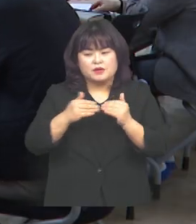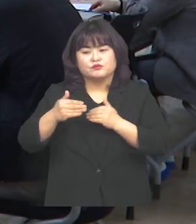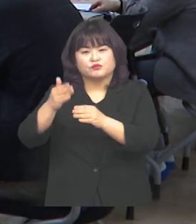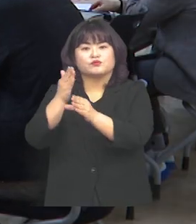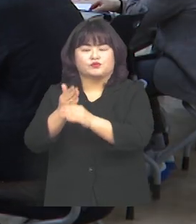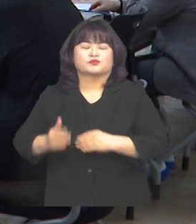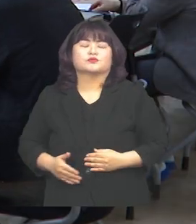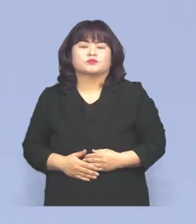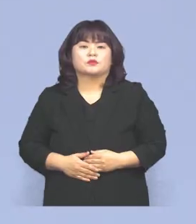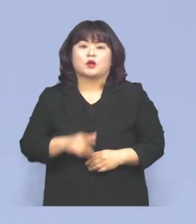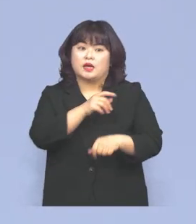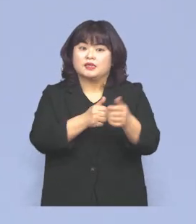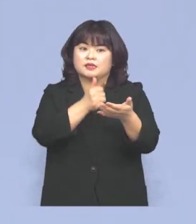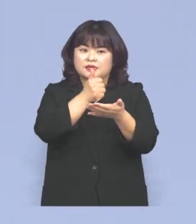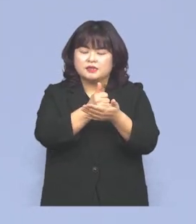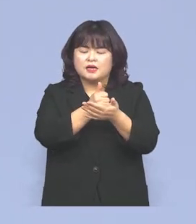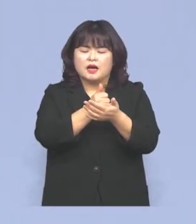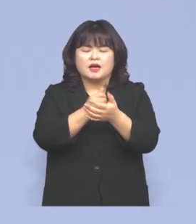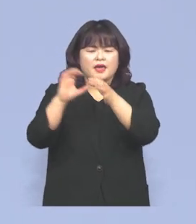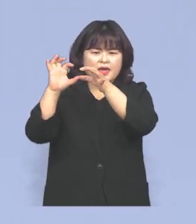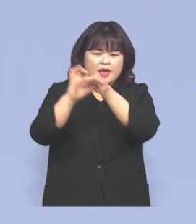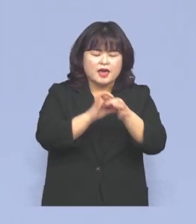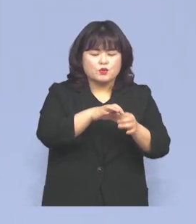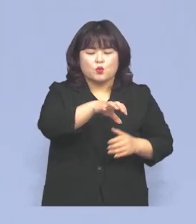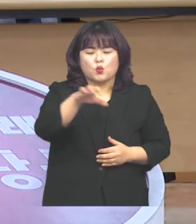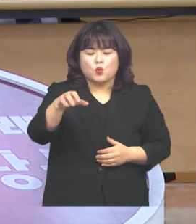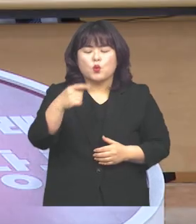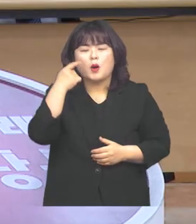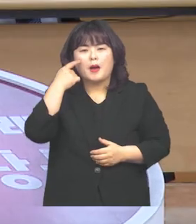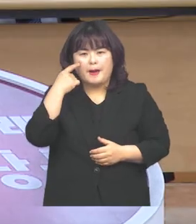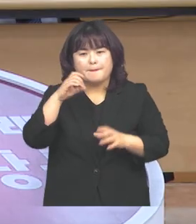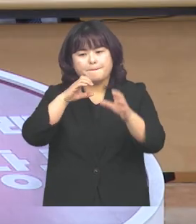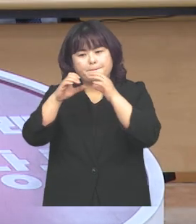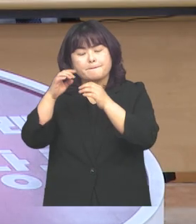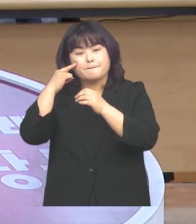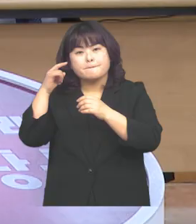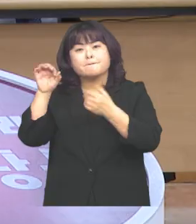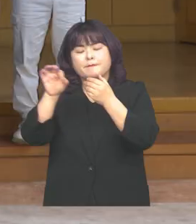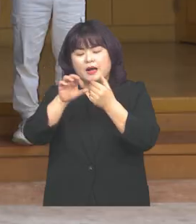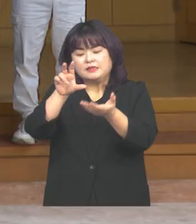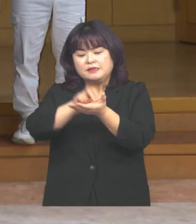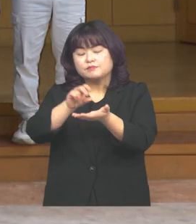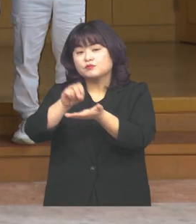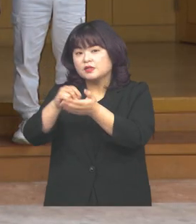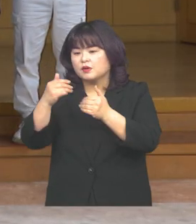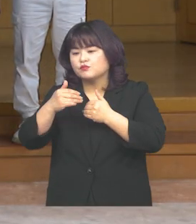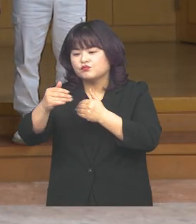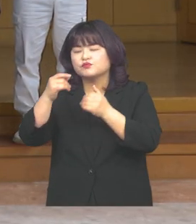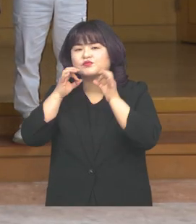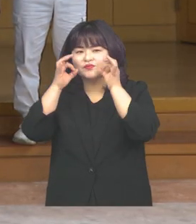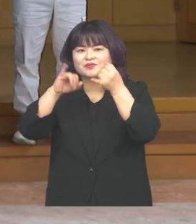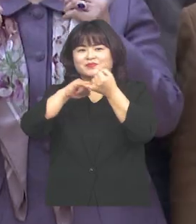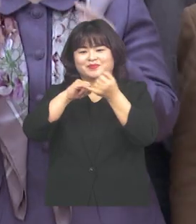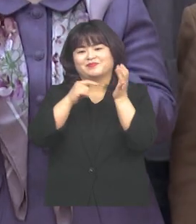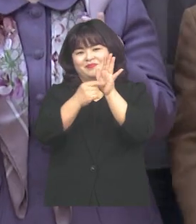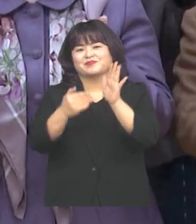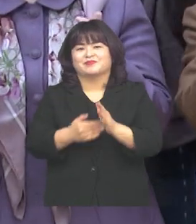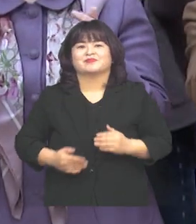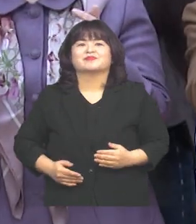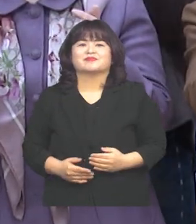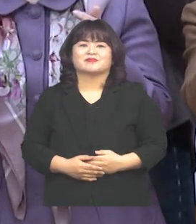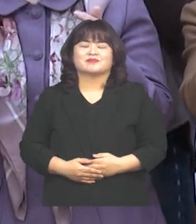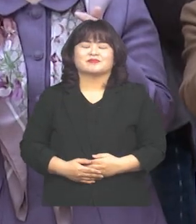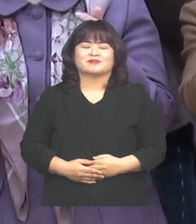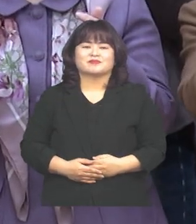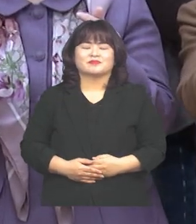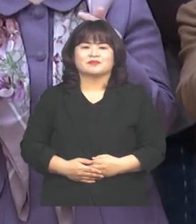처리가 진행 중입니다. 이상일 시장은 지속적으로 현장을 방문하고 소통하면서 지역의 문제를 해결하는 노력을 기울이겠다고